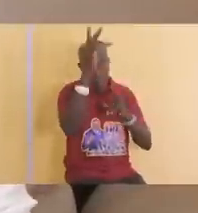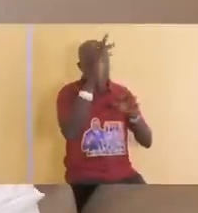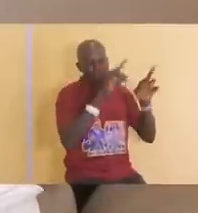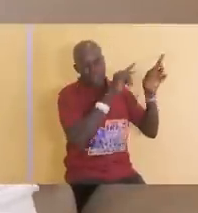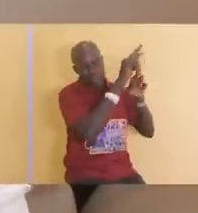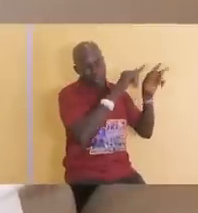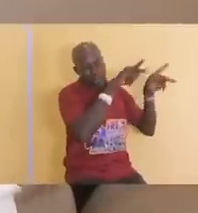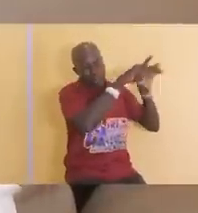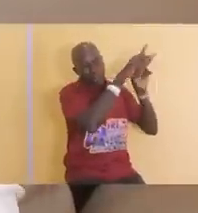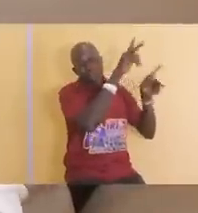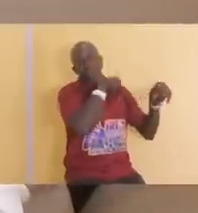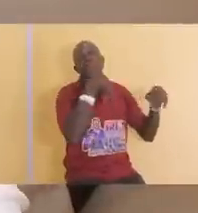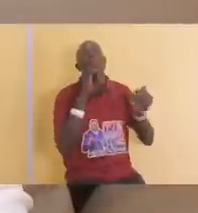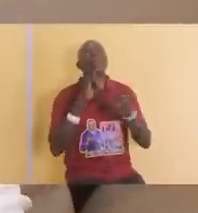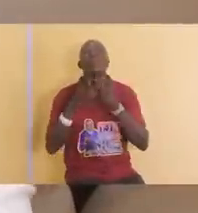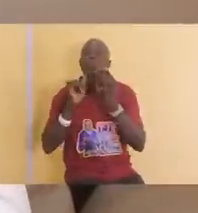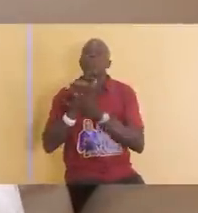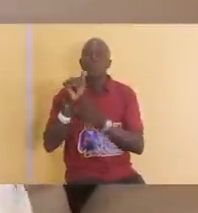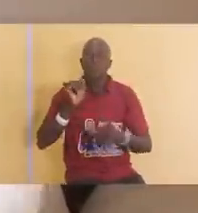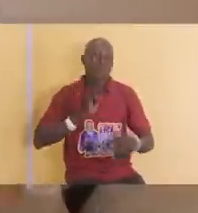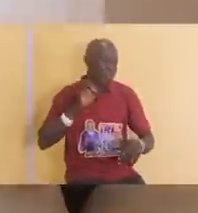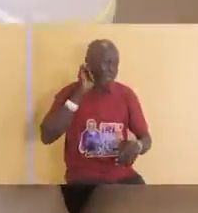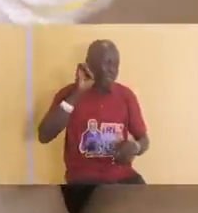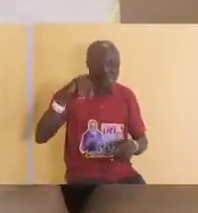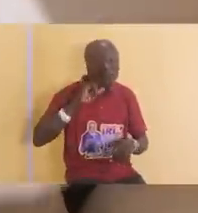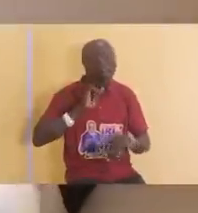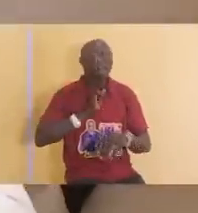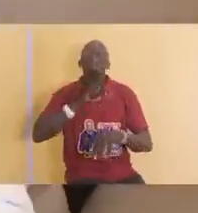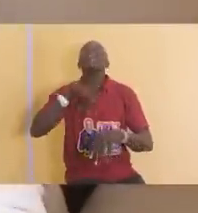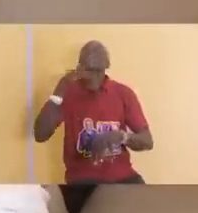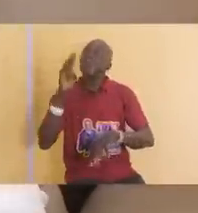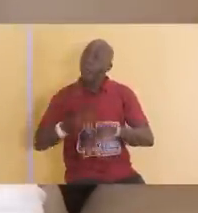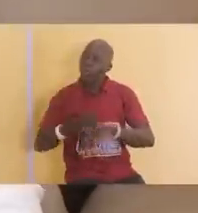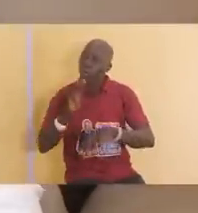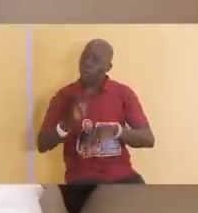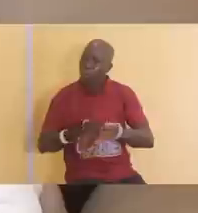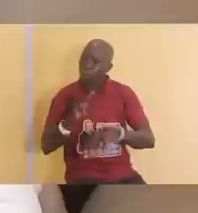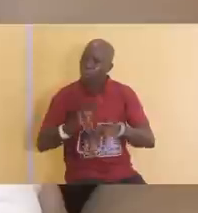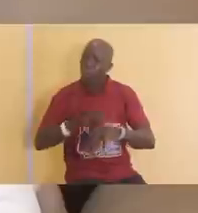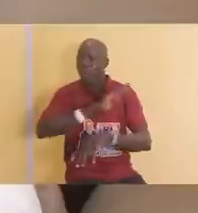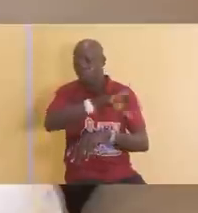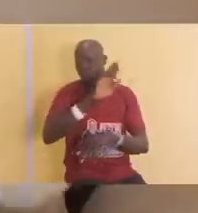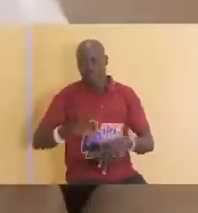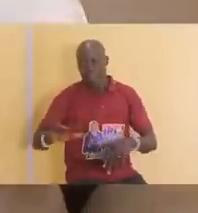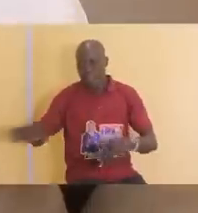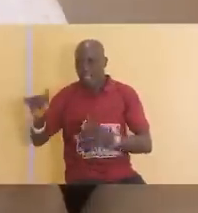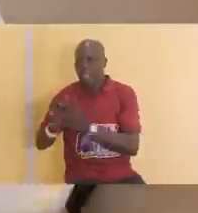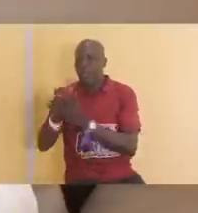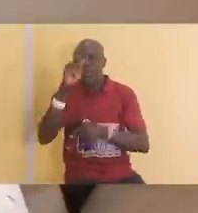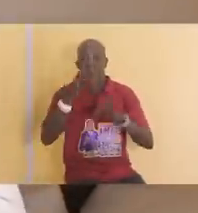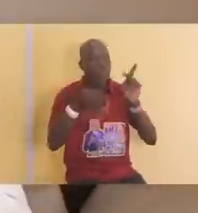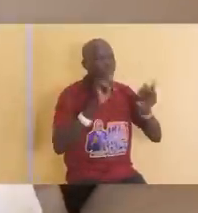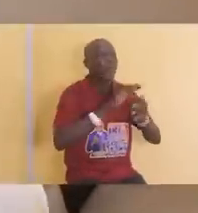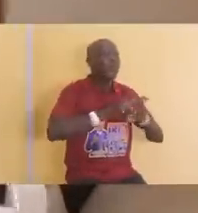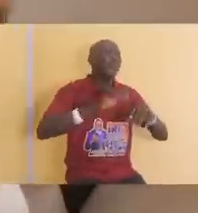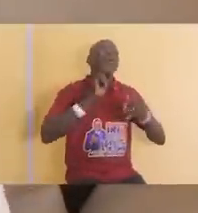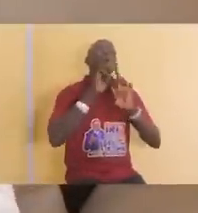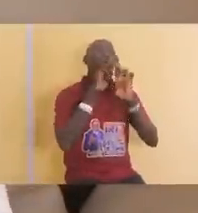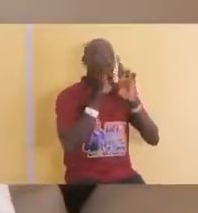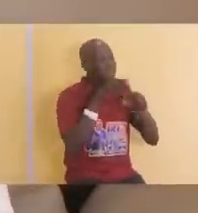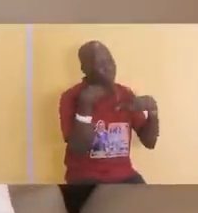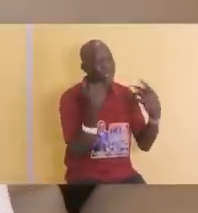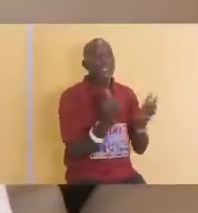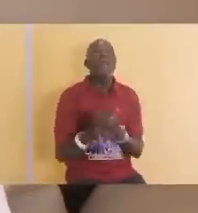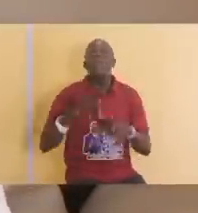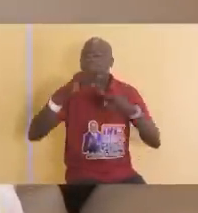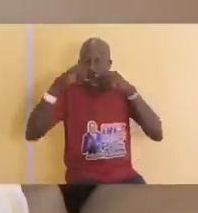lóhùn mọ́ mò ń tẹnu mọ́ kì í ṣe bàbá ṣe bí ọba. Ẹ bá mi sọ fáwọn ọmọ wa. Ẹ sọ fáwọn èèyàn wa kọ́ máa dà wọn lóhùn mọ́. Ó lè ní